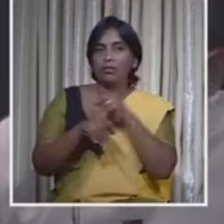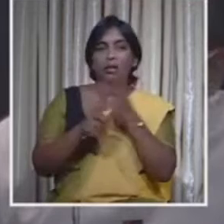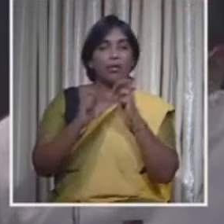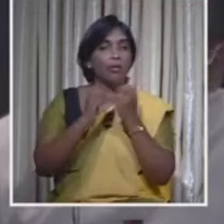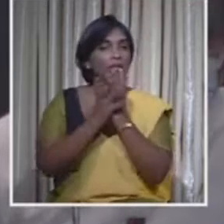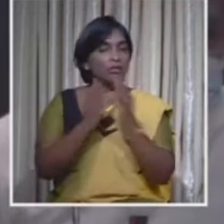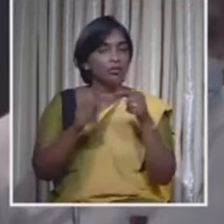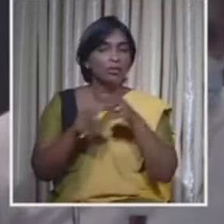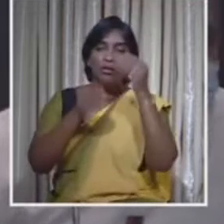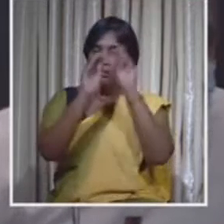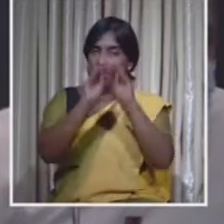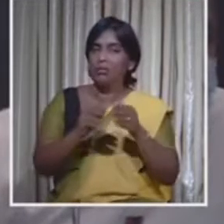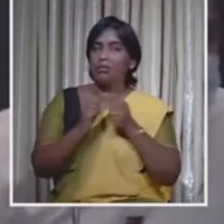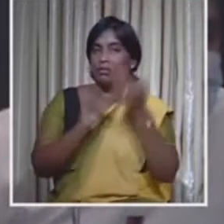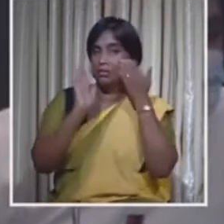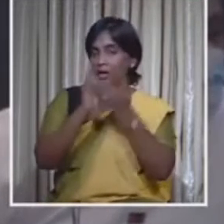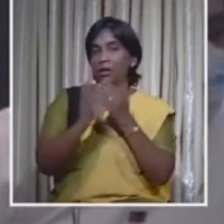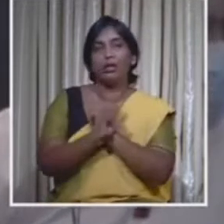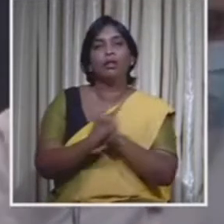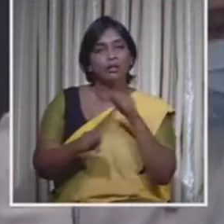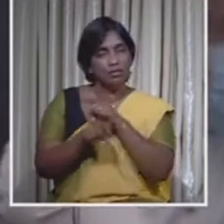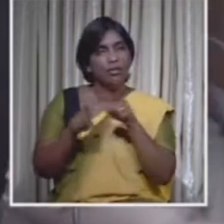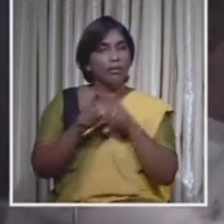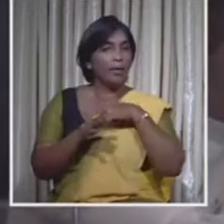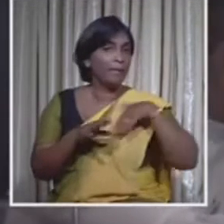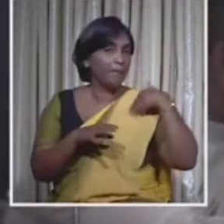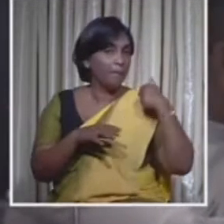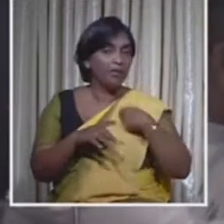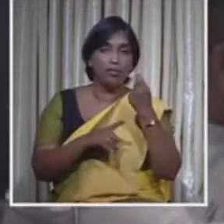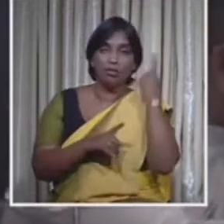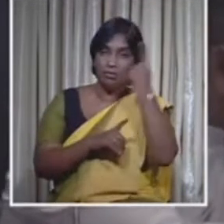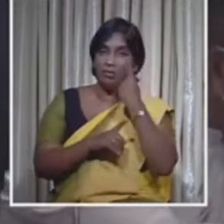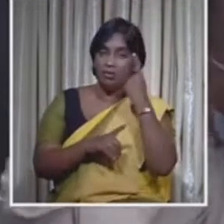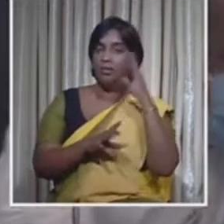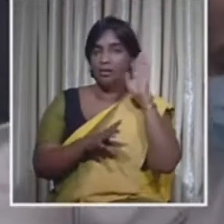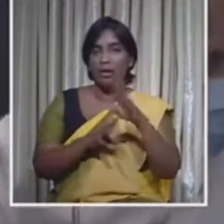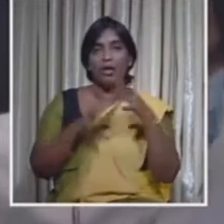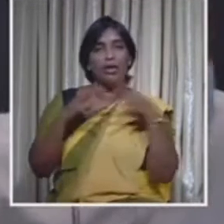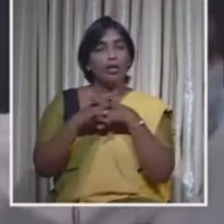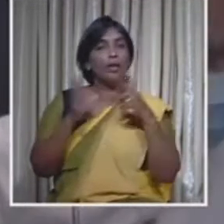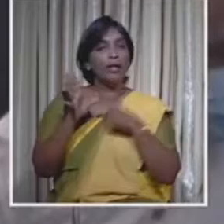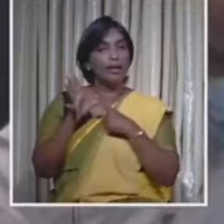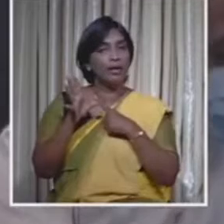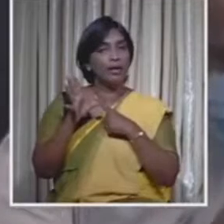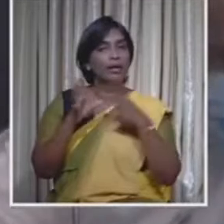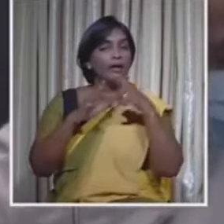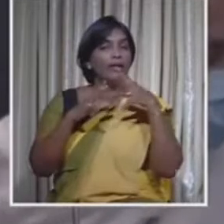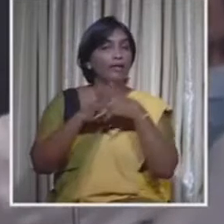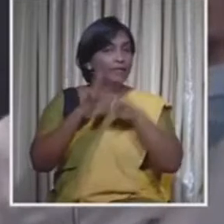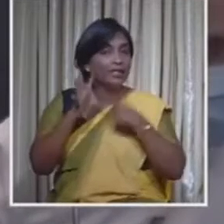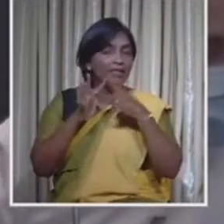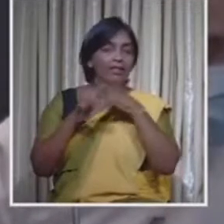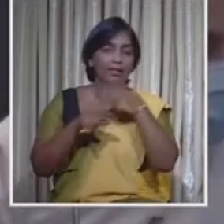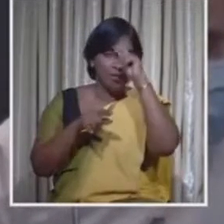විසඳුමක් මේ අයවැය තුල ඉදිරිපත් කරලා නැහැ කියන එක ජ්‍යෙෂ්ඨ ආර්ථික විද්‍යාඥයෙක් වෙච්ච WA විජේවර්ධන මහතුමා